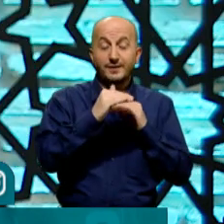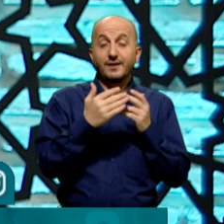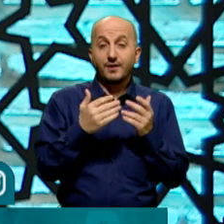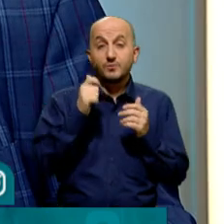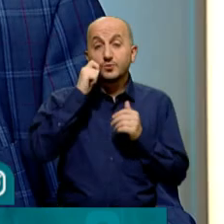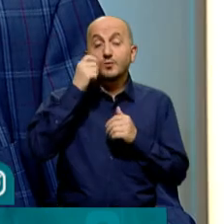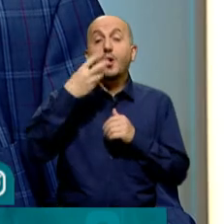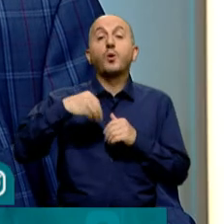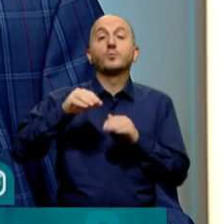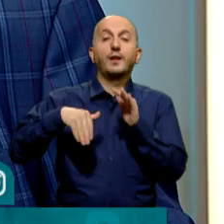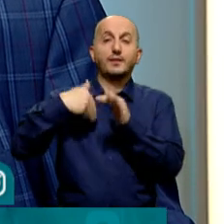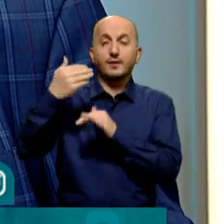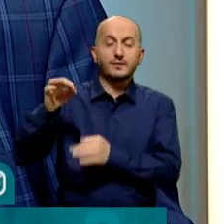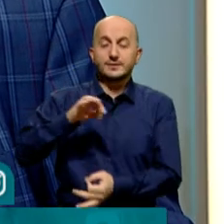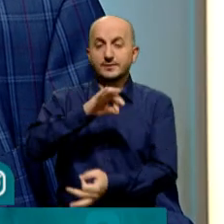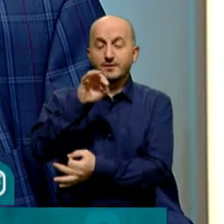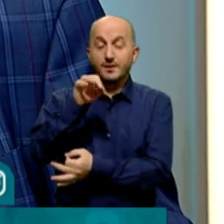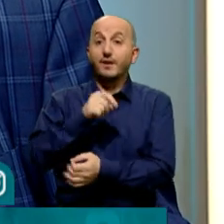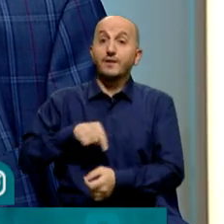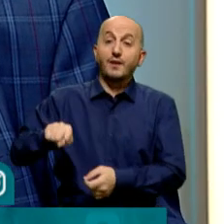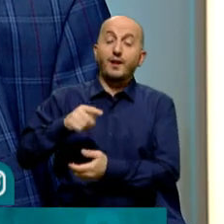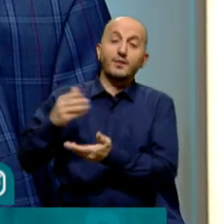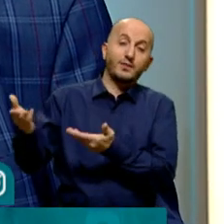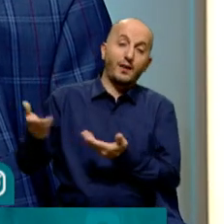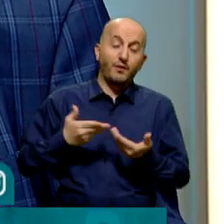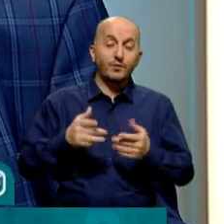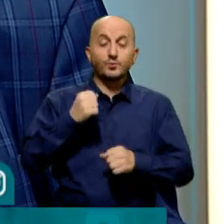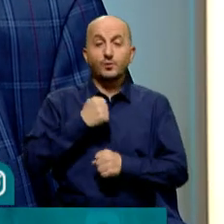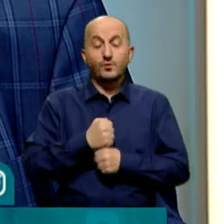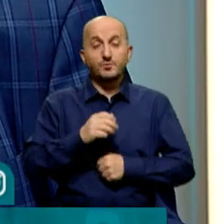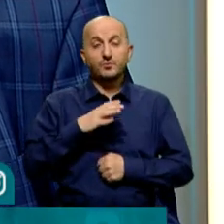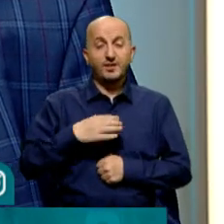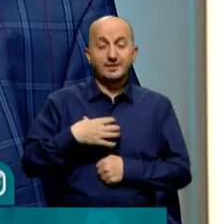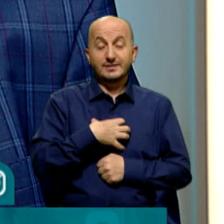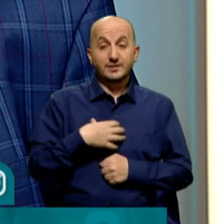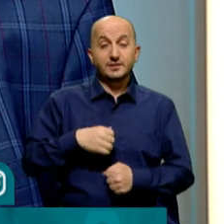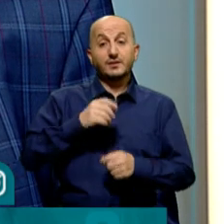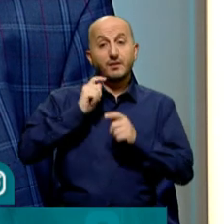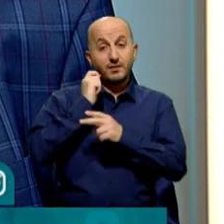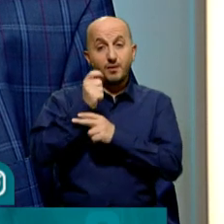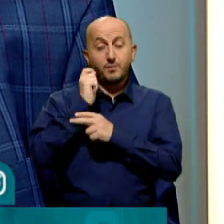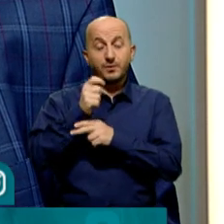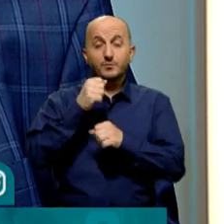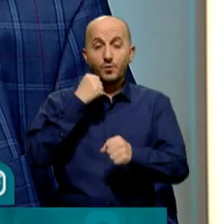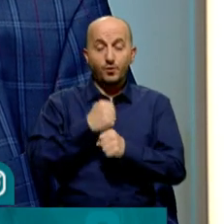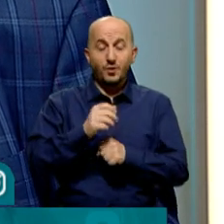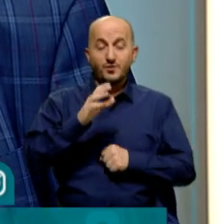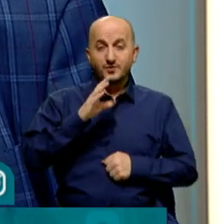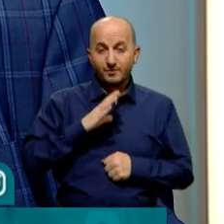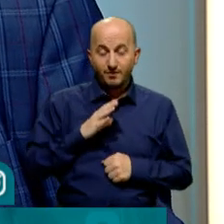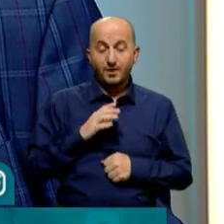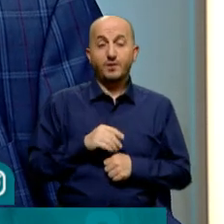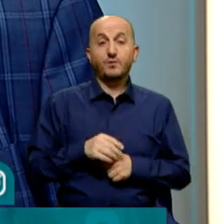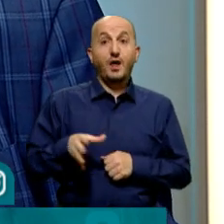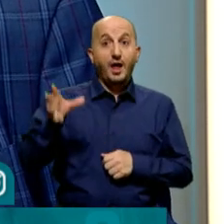Müslüman olmayan diğer insanlar. Dolayısıyla bizim bunlara davet görevimiz var. Dini tebliğ etme görevimiz var. Ulaştırma görevimiz var. Bunlar